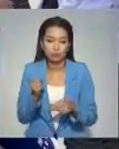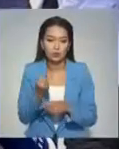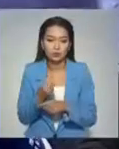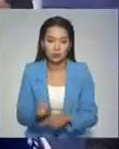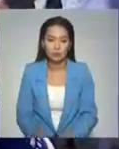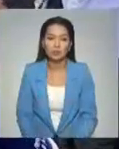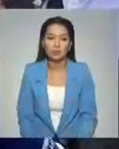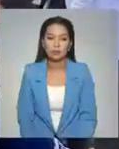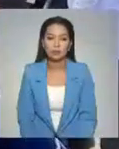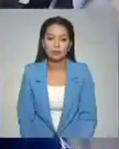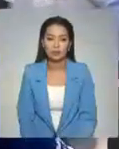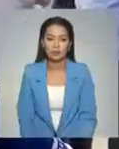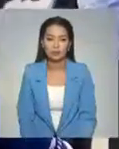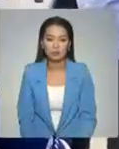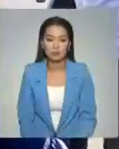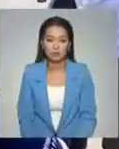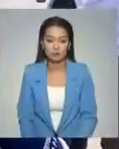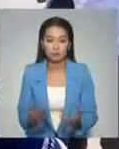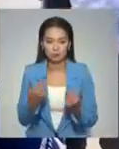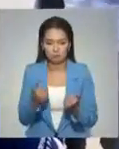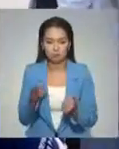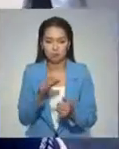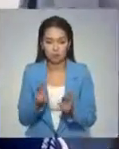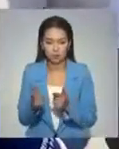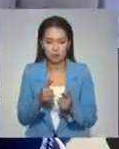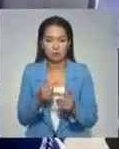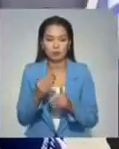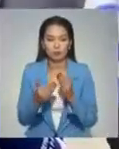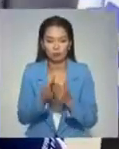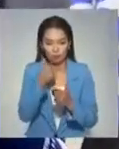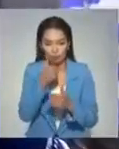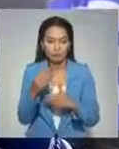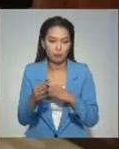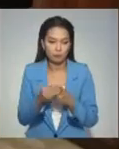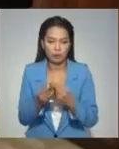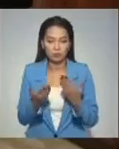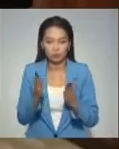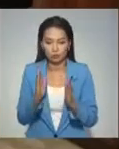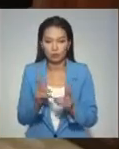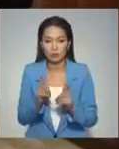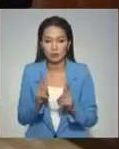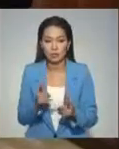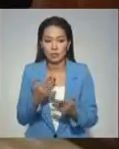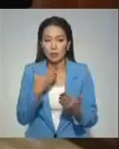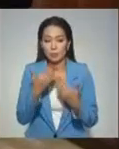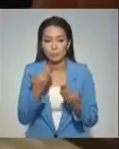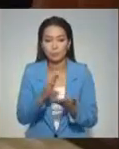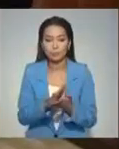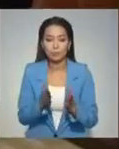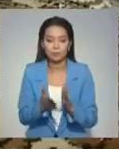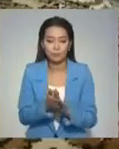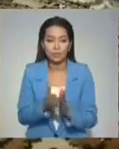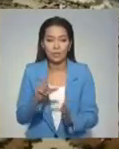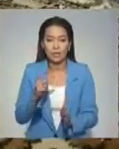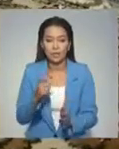Предельно открыто отвечаю, да, лично я готов войти в Новый год, если мне это доверят. У Скляра отношение к ситуации в